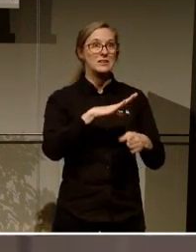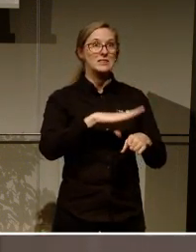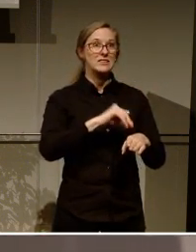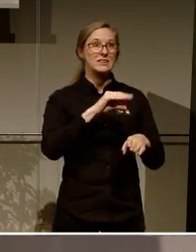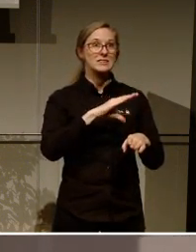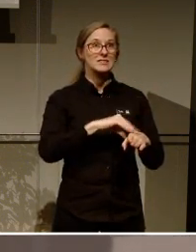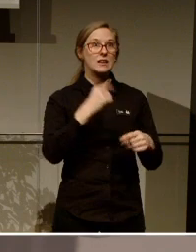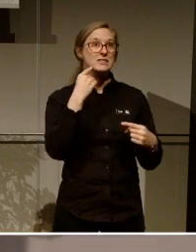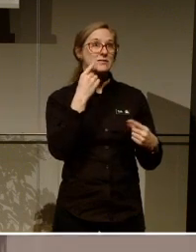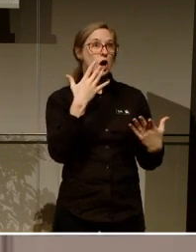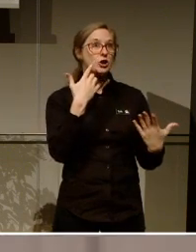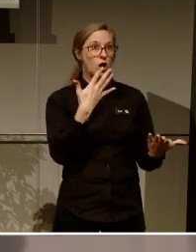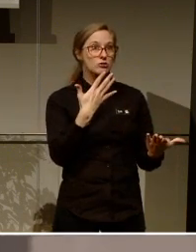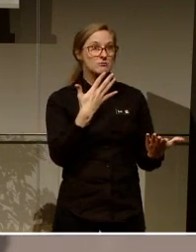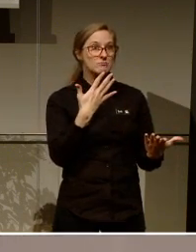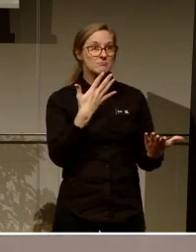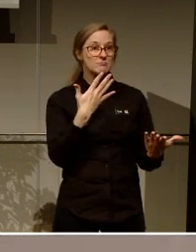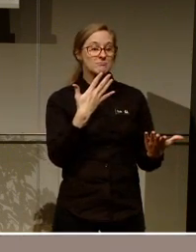vardag.